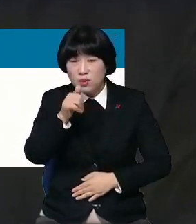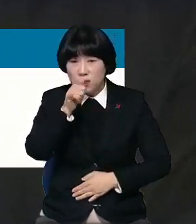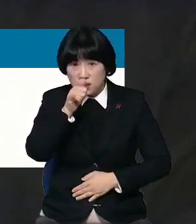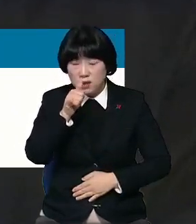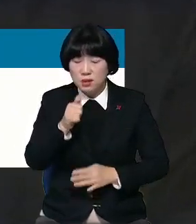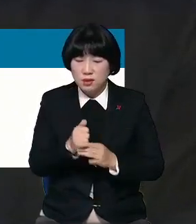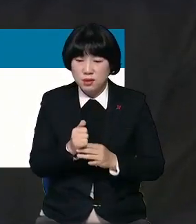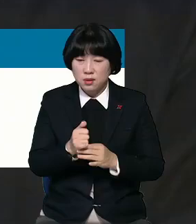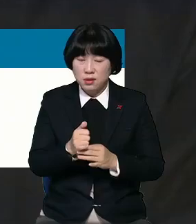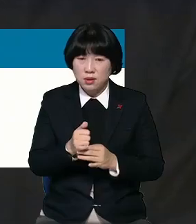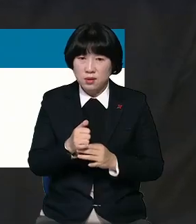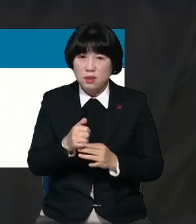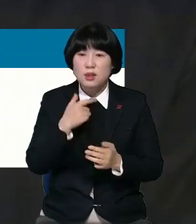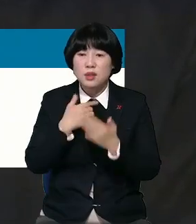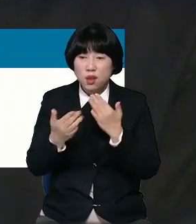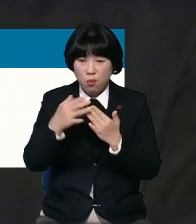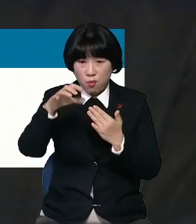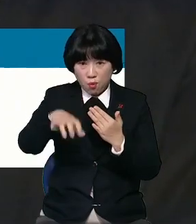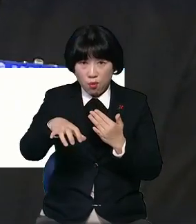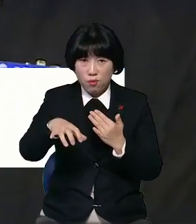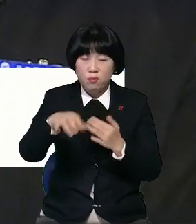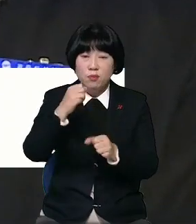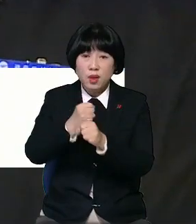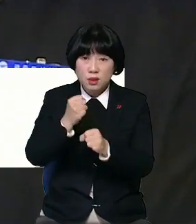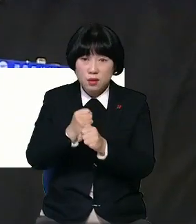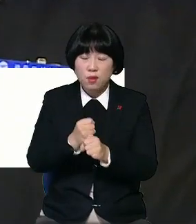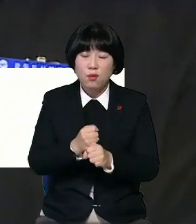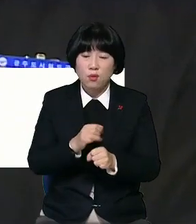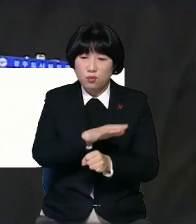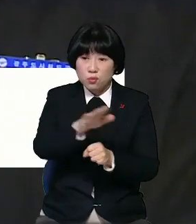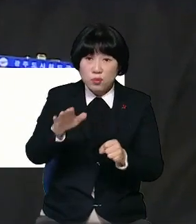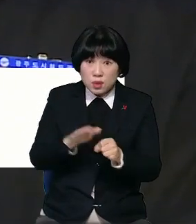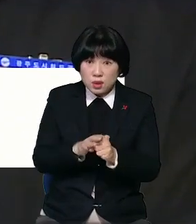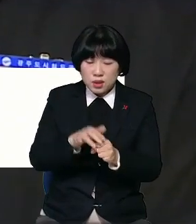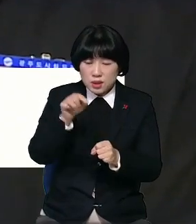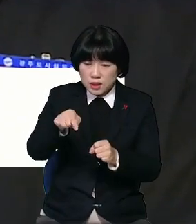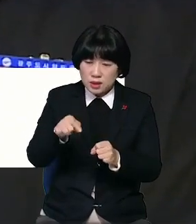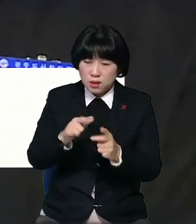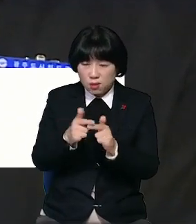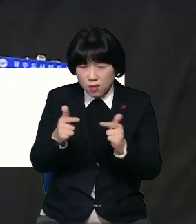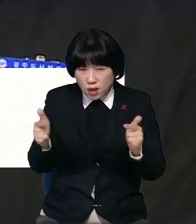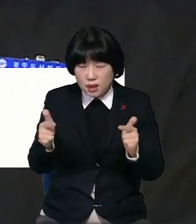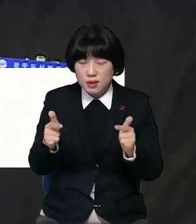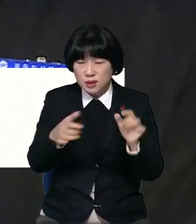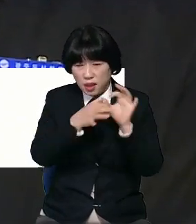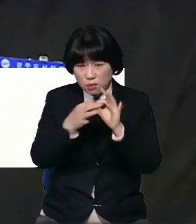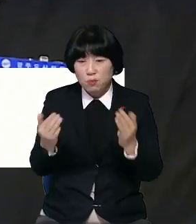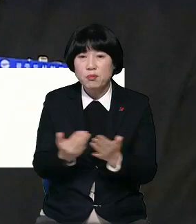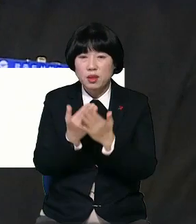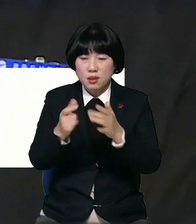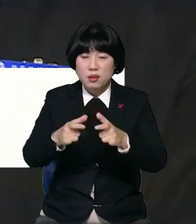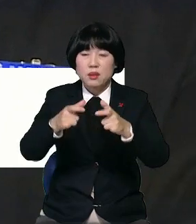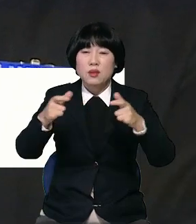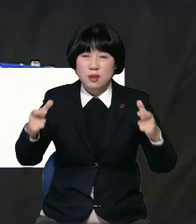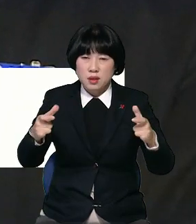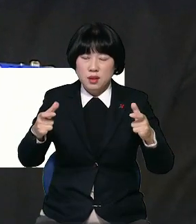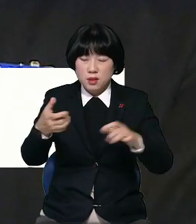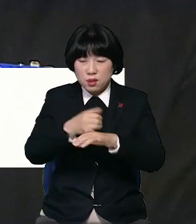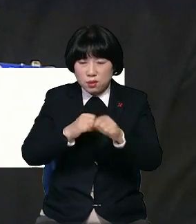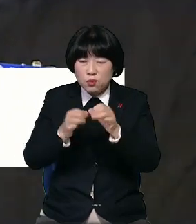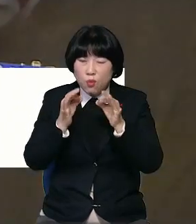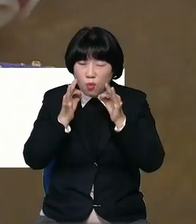그런 생생한 공간이 될 것으로 기대를 하고 저희와 농촌진흥청은 이러한 부분들이 계속 발전하고 확대될 수 있도록